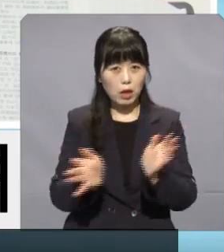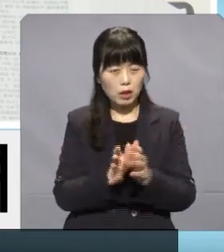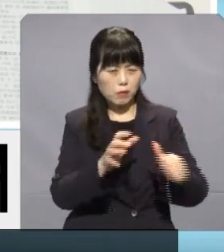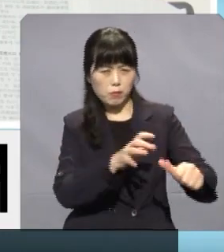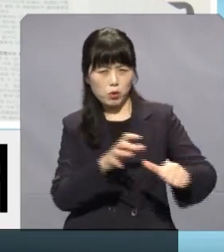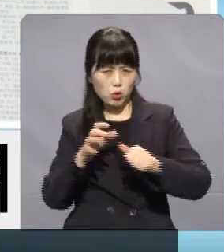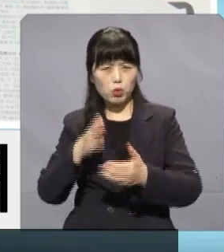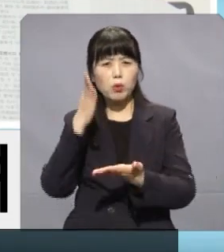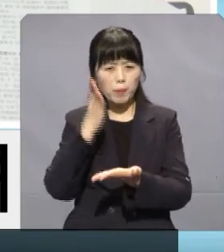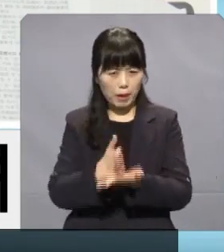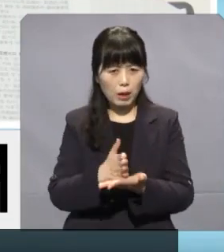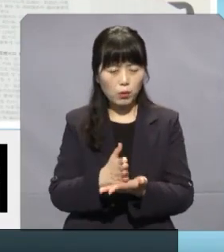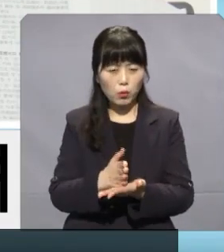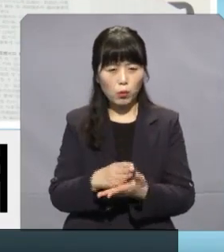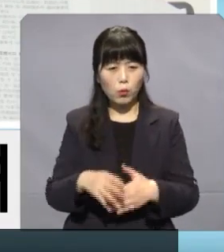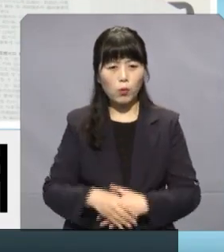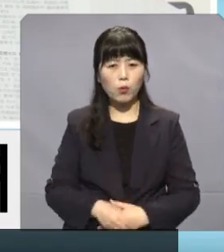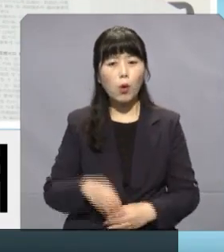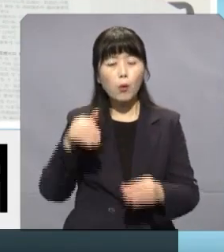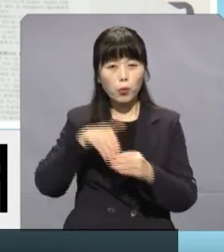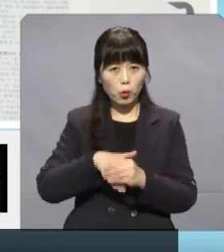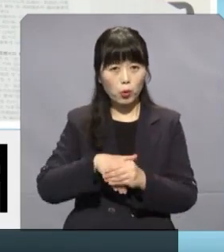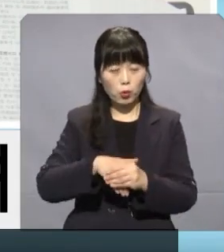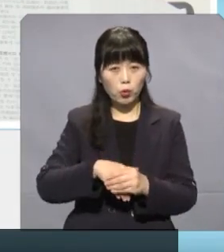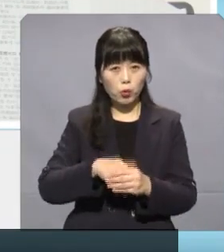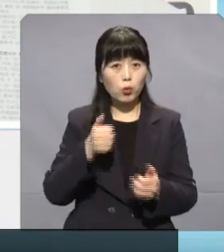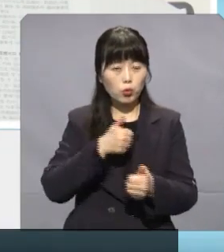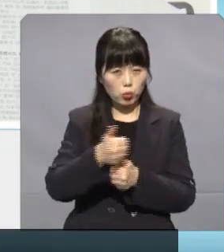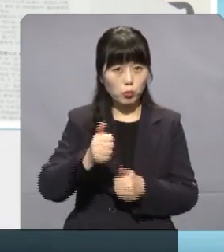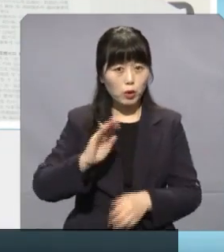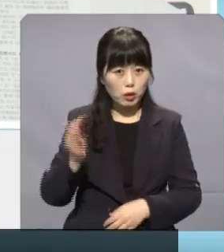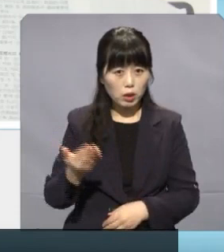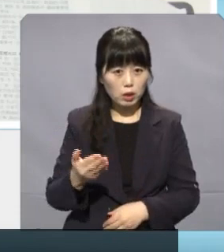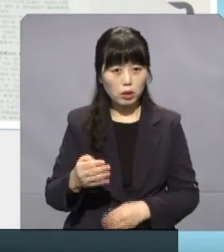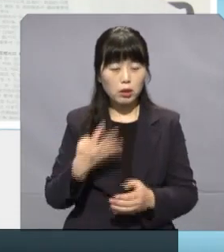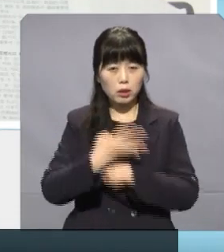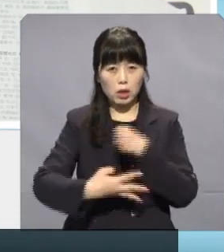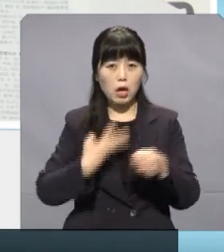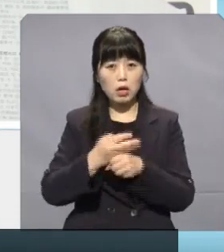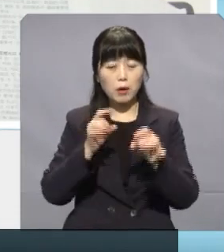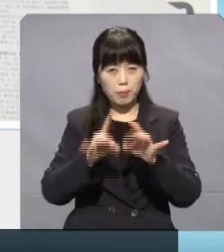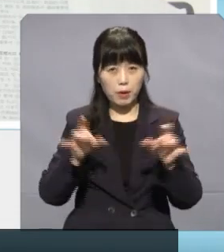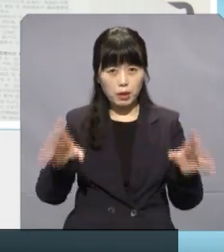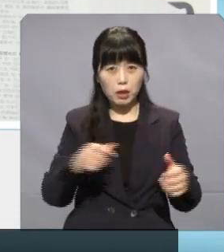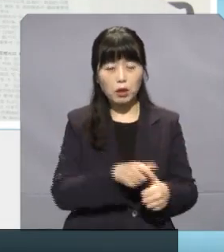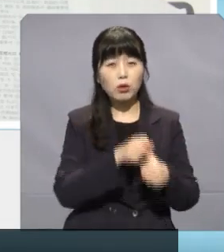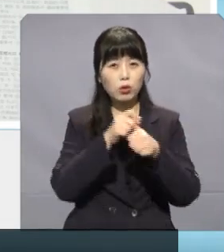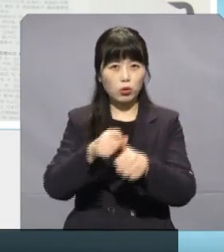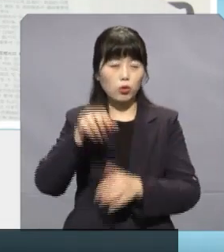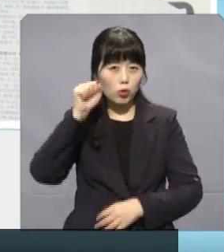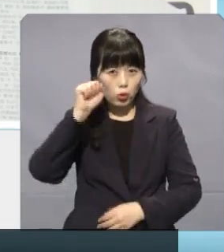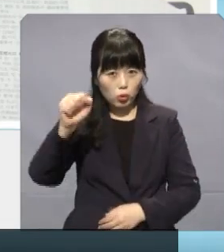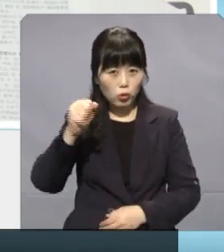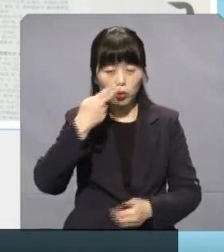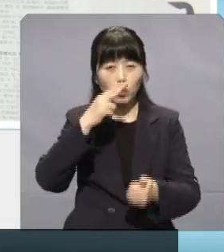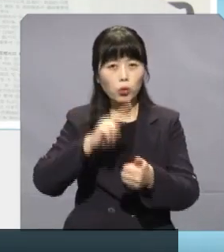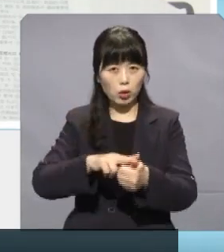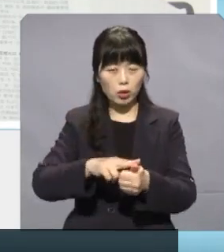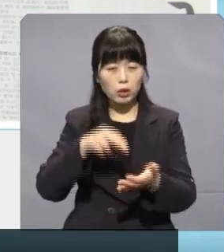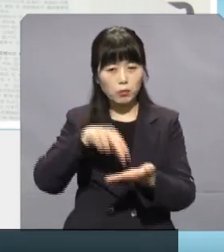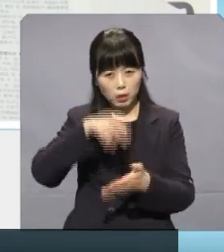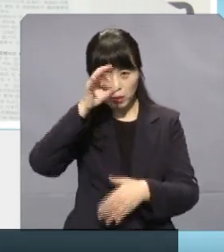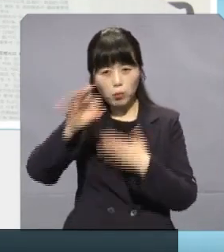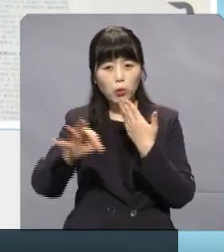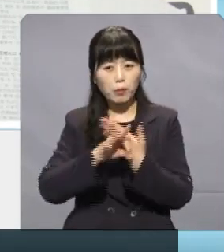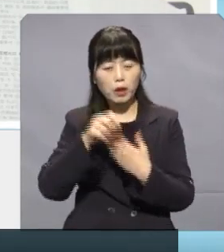휘둘리지 말고 그러니까 인기영합 본인의 표로 승부를 해야 되는 매번 4년마다 한 번씩 선출직에 도전해야 하는 입장에서 본다 그러면